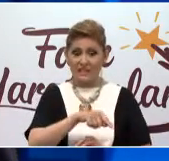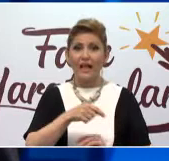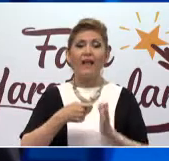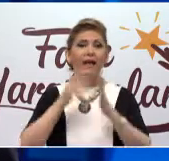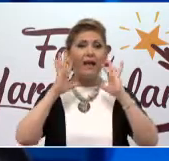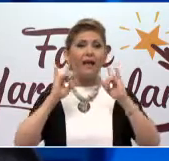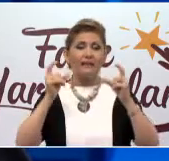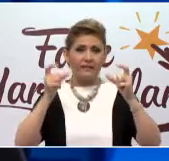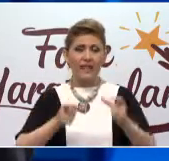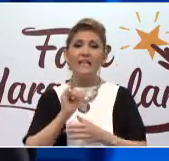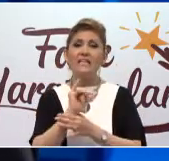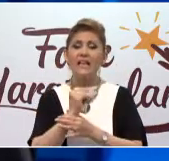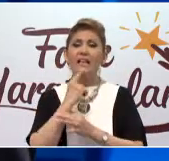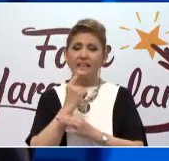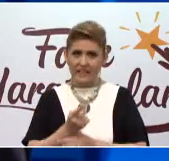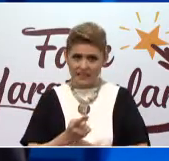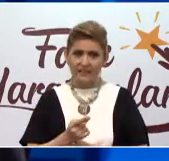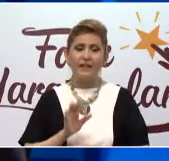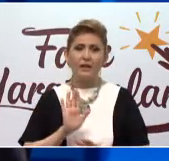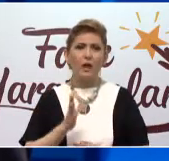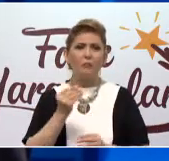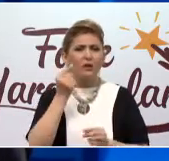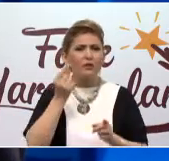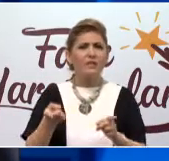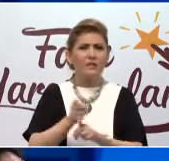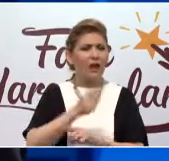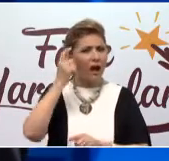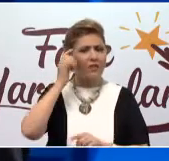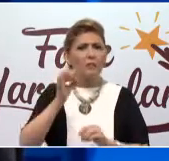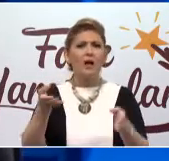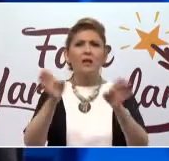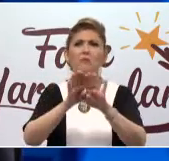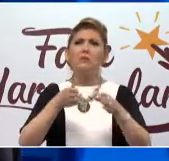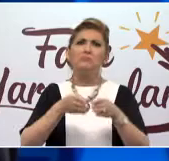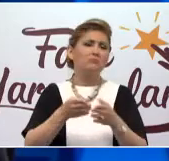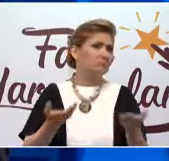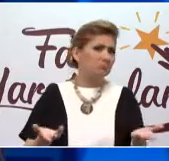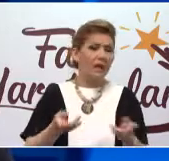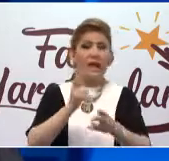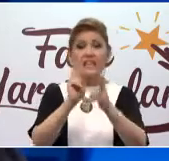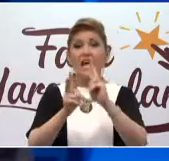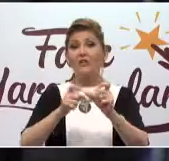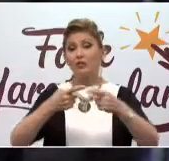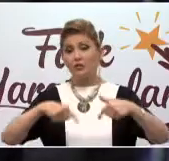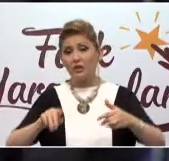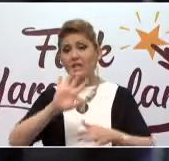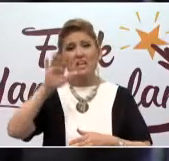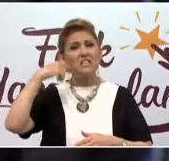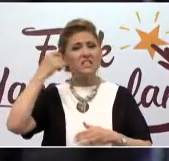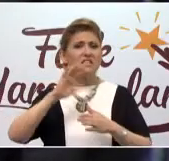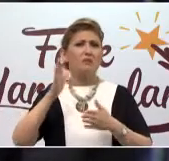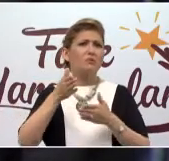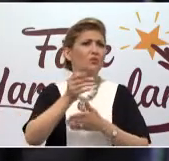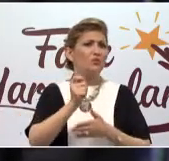Evet. Şimdi sanat deyince pek çok kişinin aklına hep kapalı mekanlar ya da işte tiyatro salonları, sinema salonları, ulaşmak